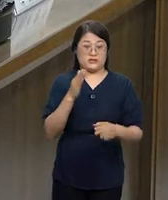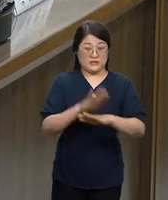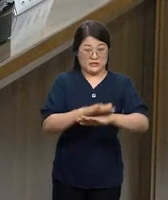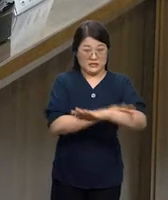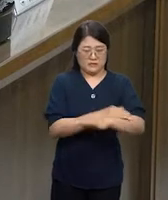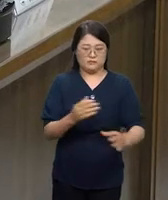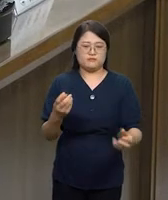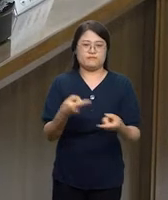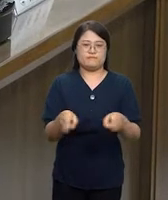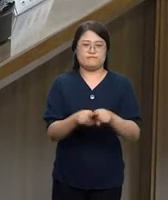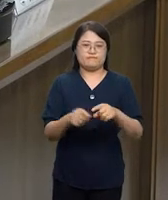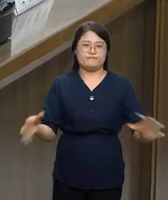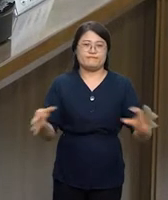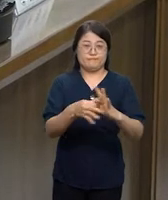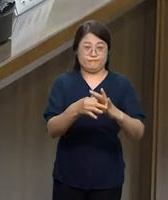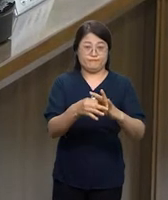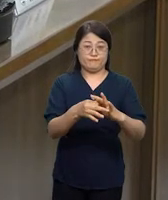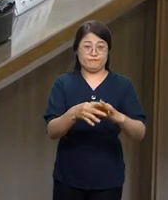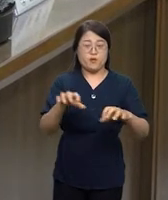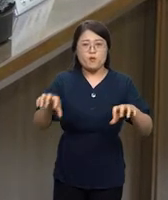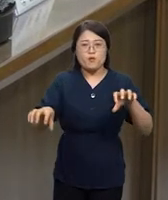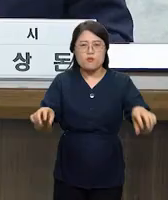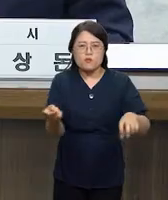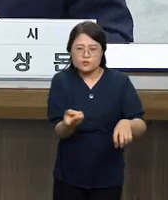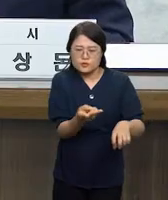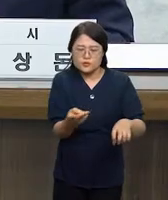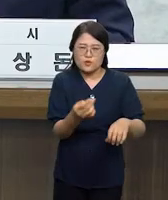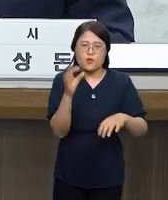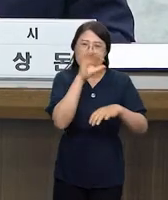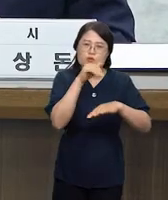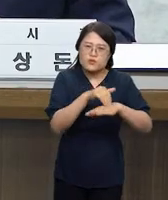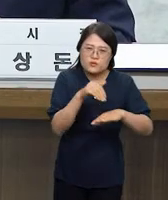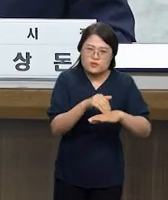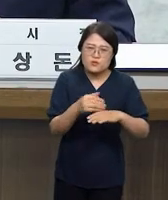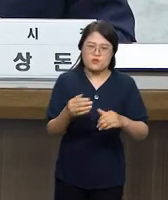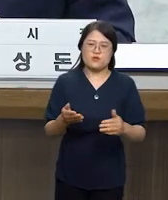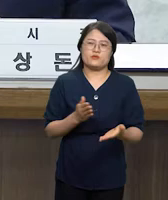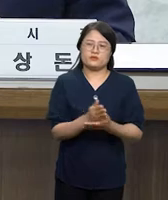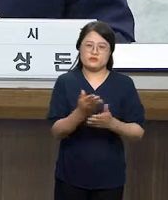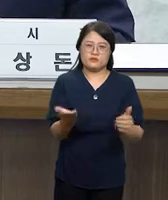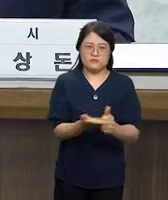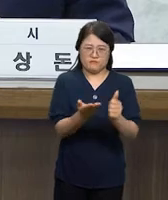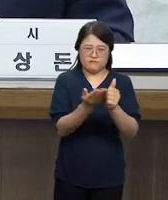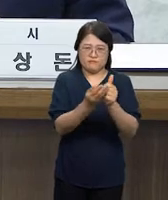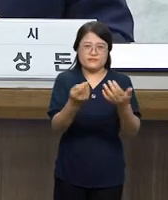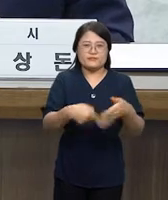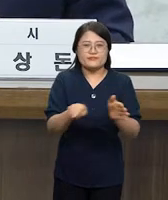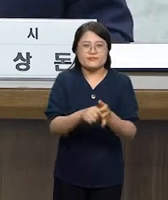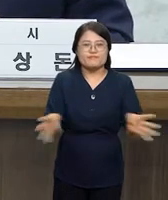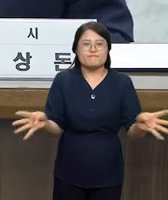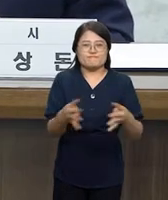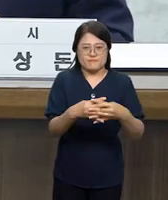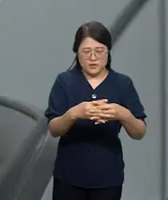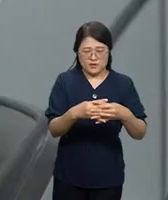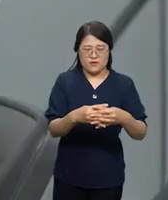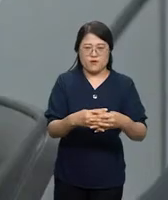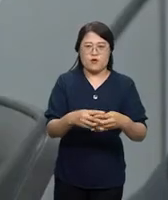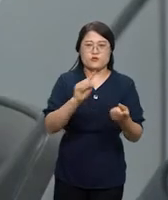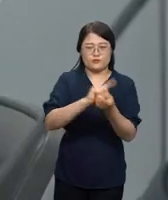연계하여 진행하기로 했는데요. 두 기관은 교육훈련 및 전문인력 양성을 위한 협력체계를